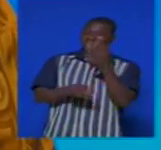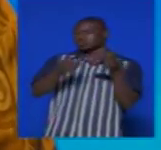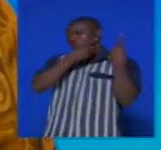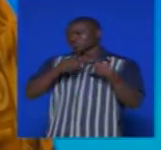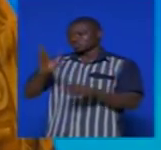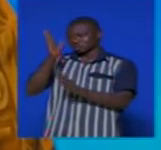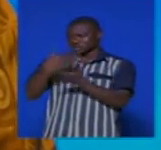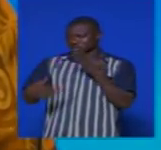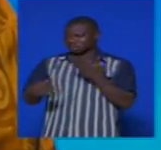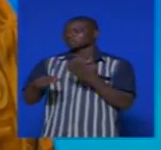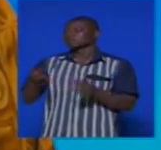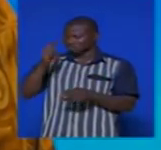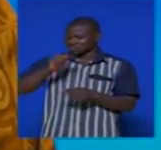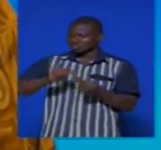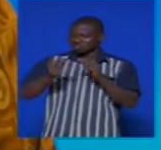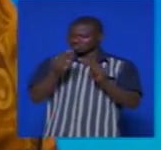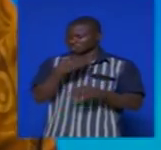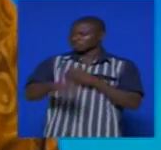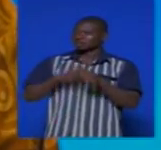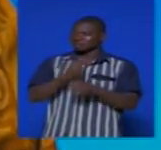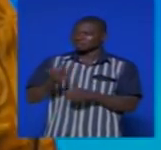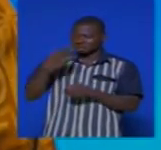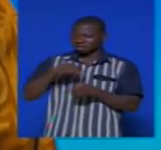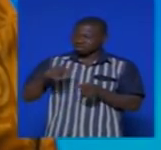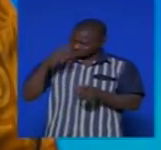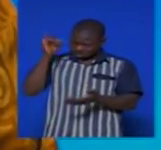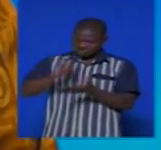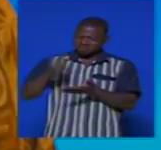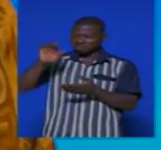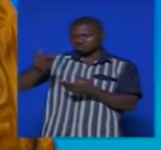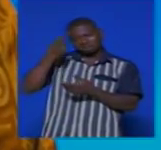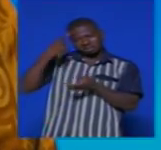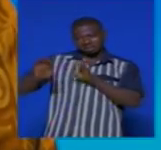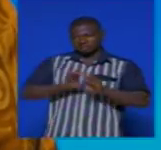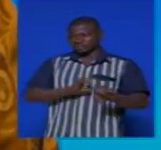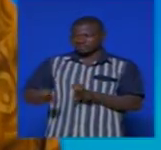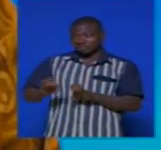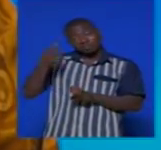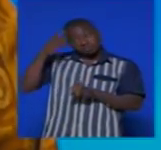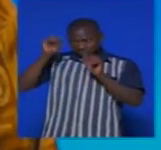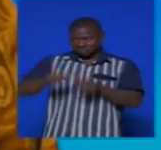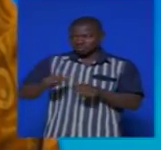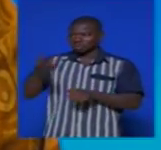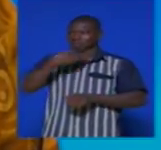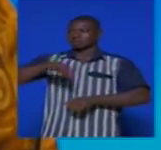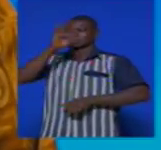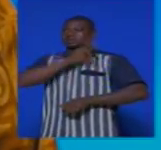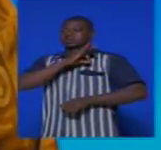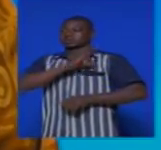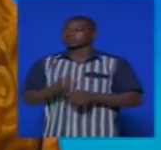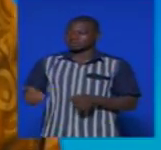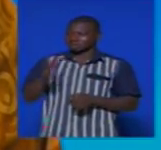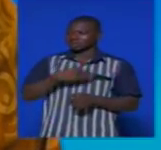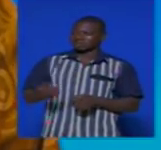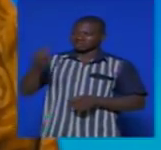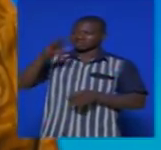donc ces efforts que l'État donc gouvernemental, que l'État donc est en train de faire pour pouvoir donc faire bénéficier donc toutes